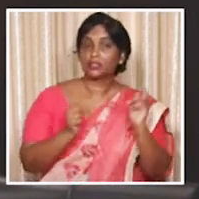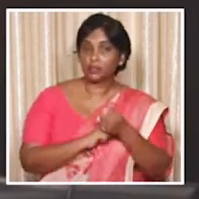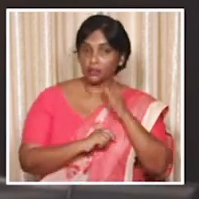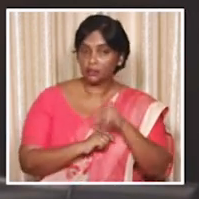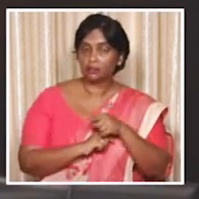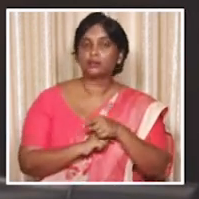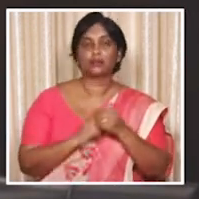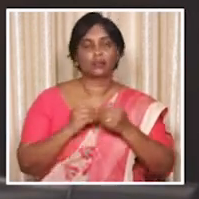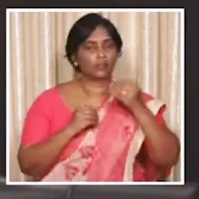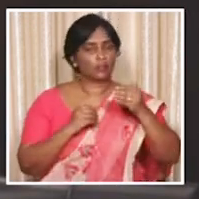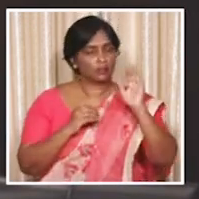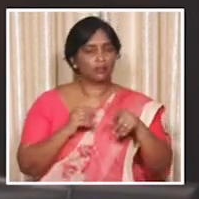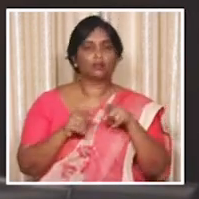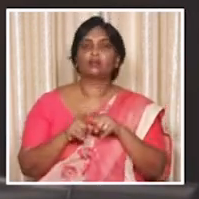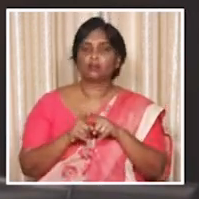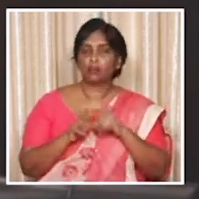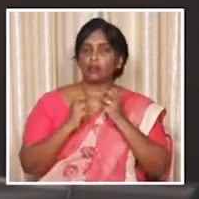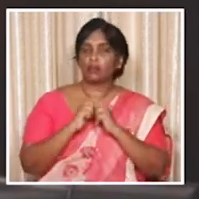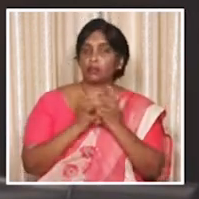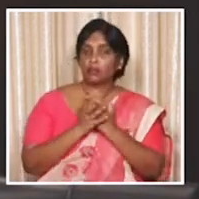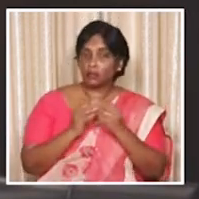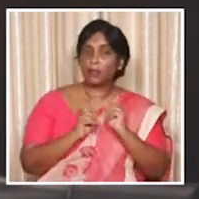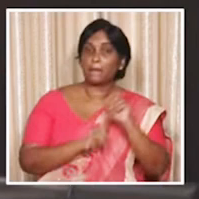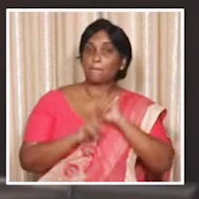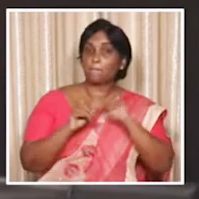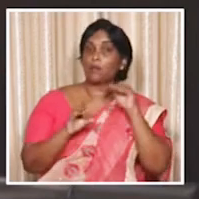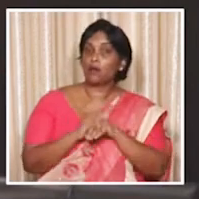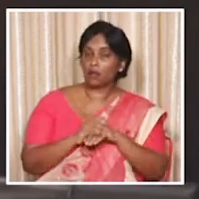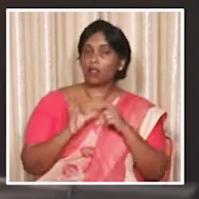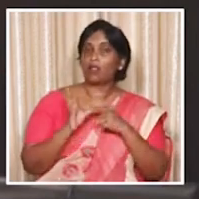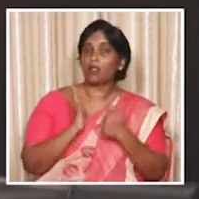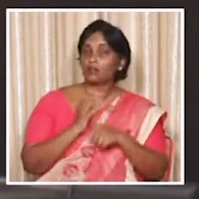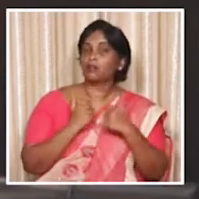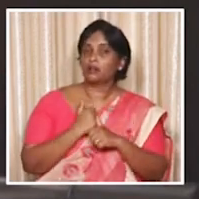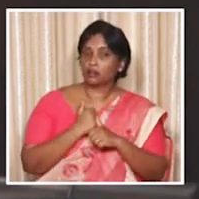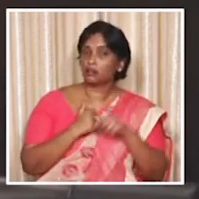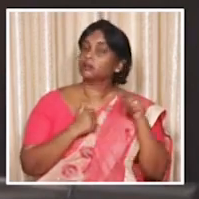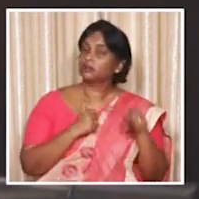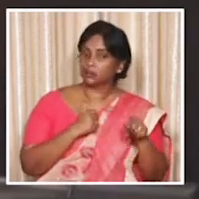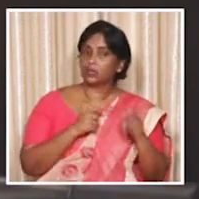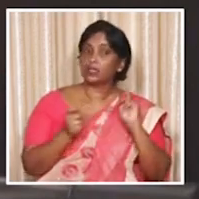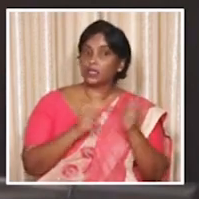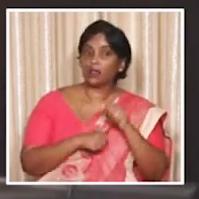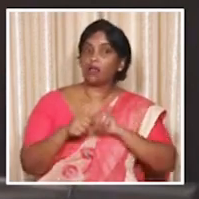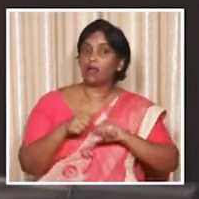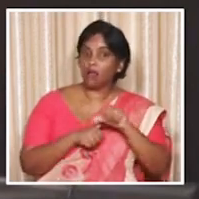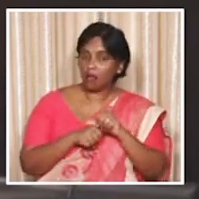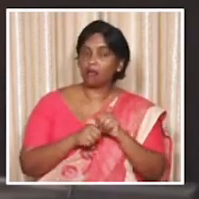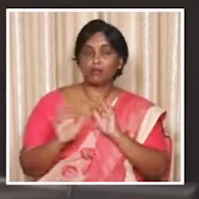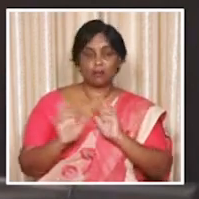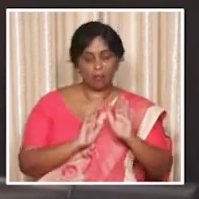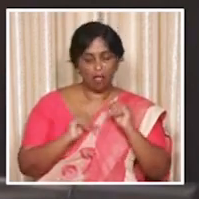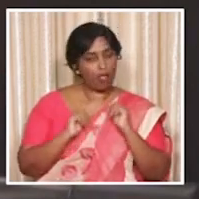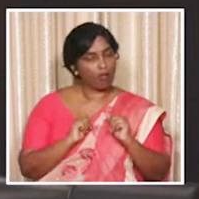සඳහා දීර්ඝ කාලීන වශයෙන් විසඳුමක් ලබා දෙන්න පාර්ලිමේන්තුව ඇතුලේ පනතක් සකස් කරලා මේ ක්‍රිකට් ආයතනය කොහොමද පරිපාලනය